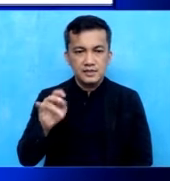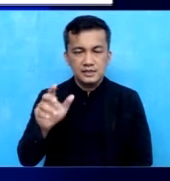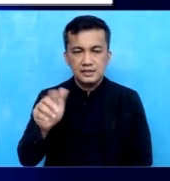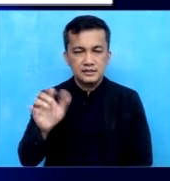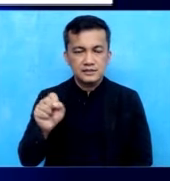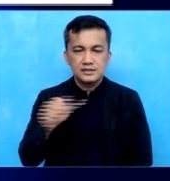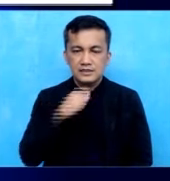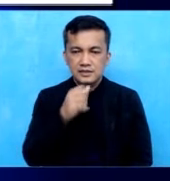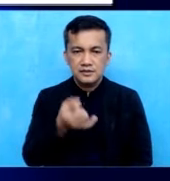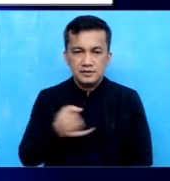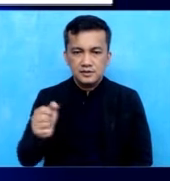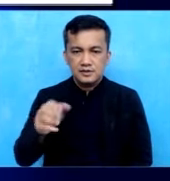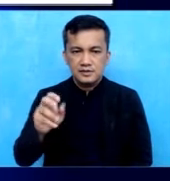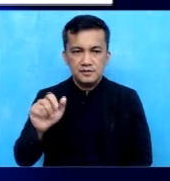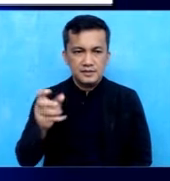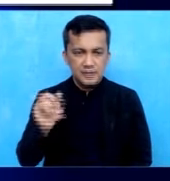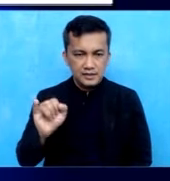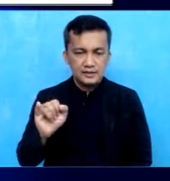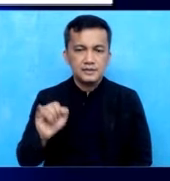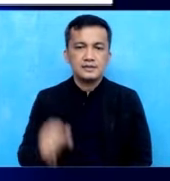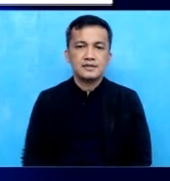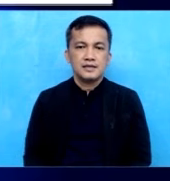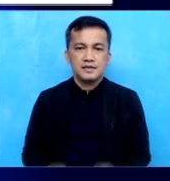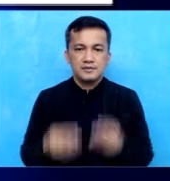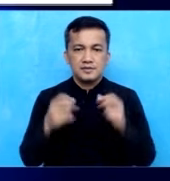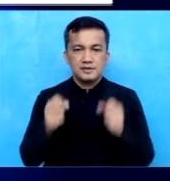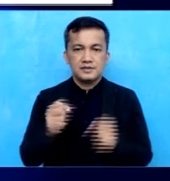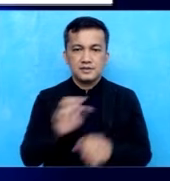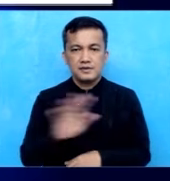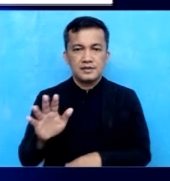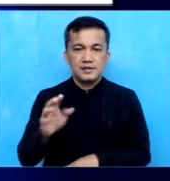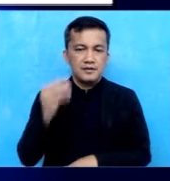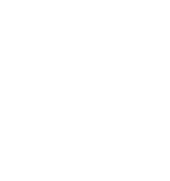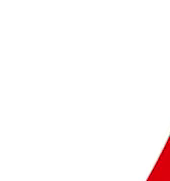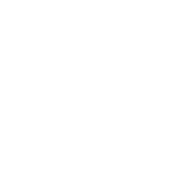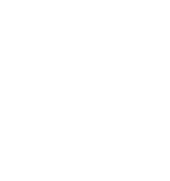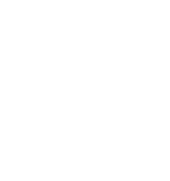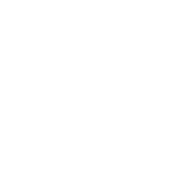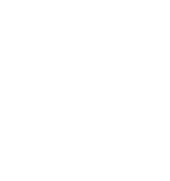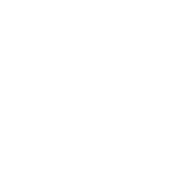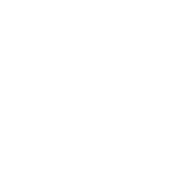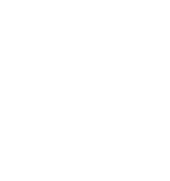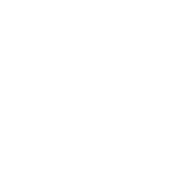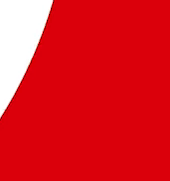ng SMNI. Nagbabalita mula sa frontline, May Ann Los Baños, News 5.